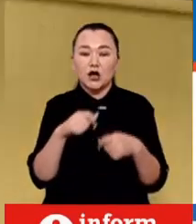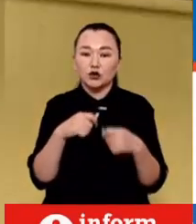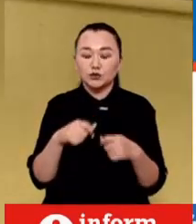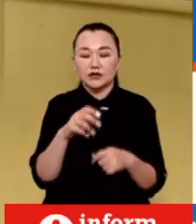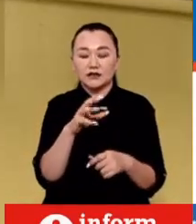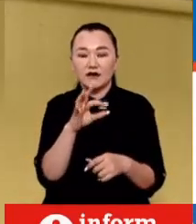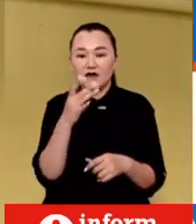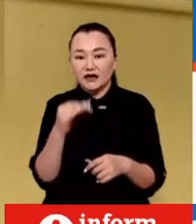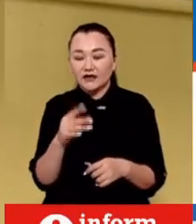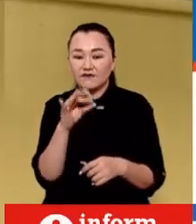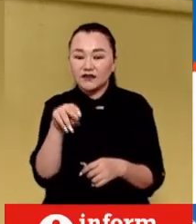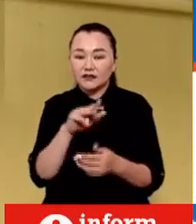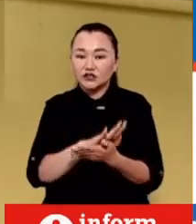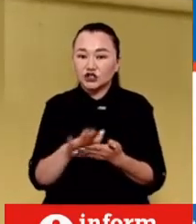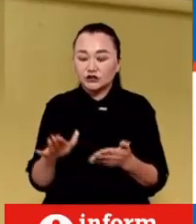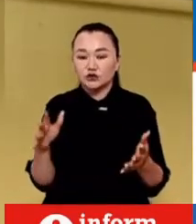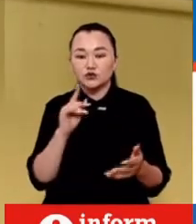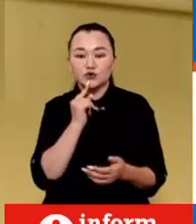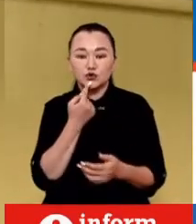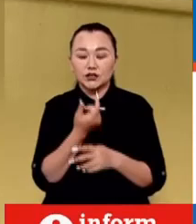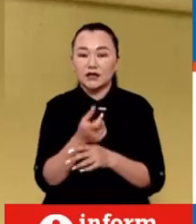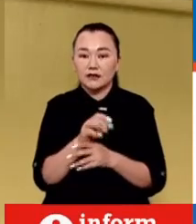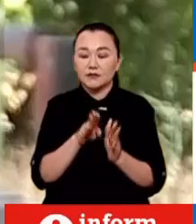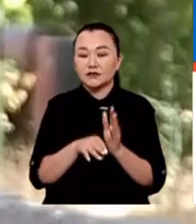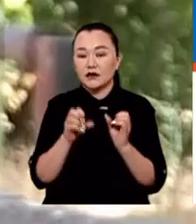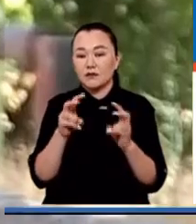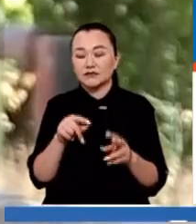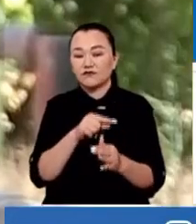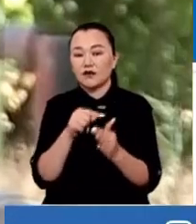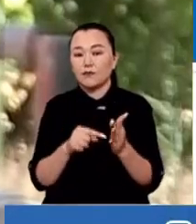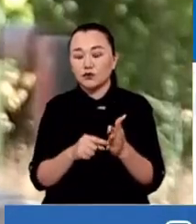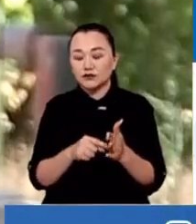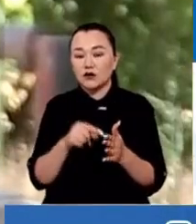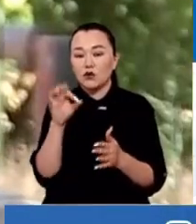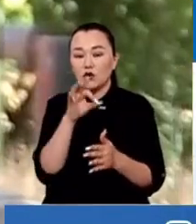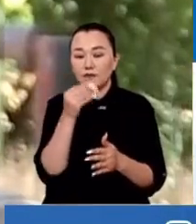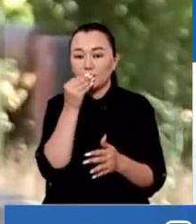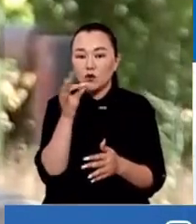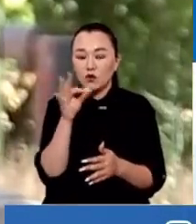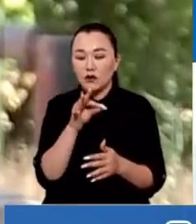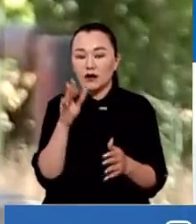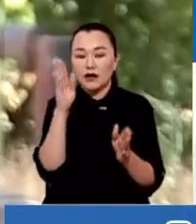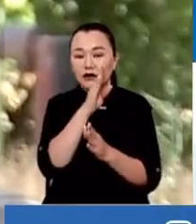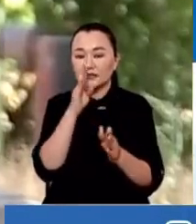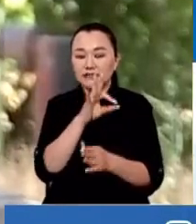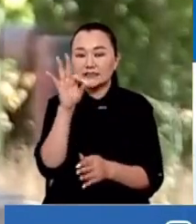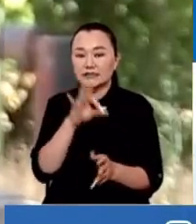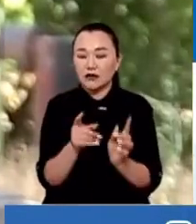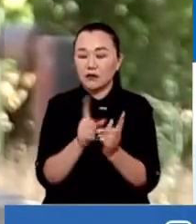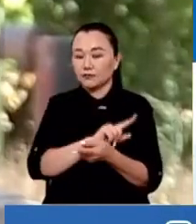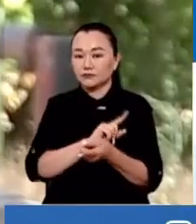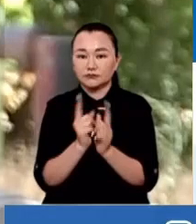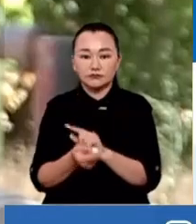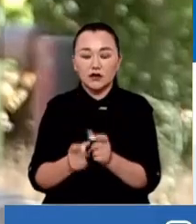виде сложно, а это вопрос продовольственной безопасности. У нас климат есть резко континентальный, особенно в